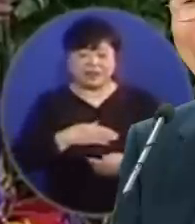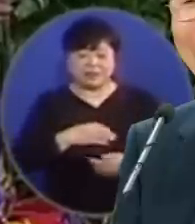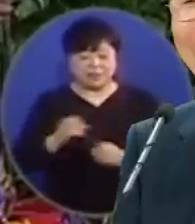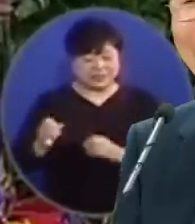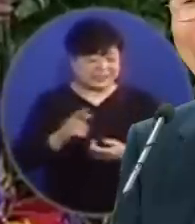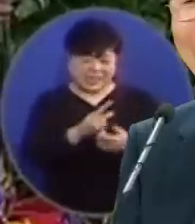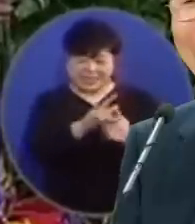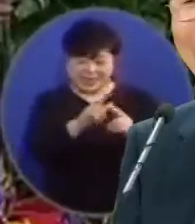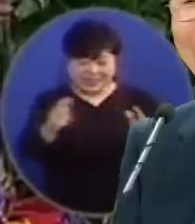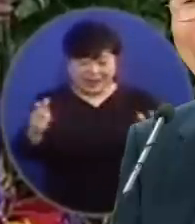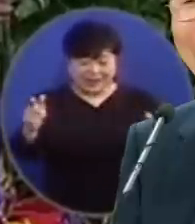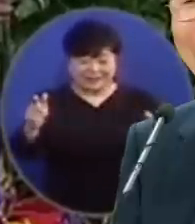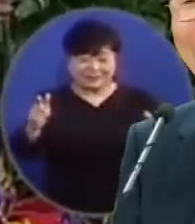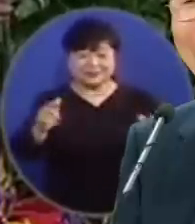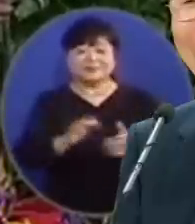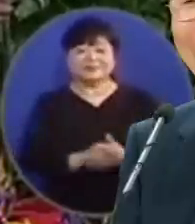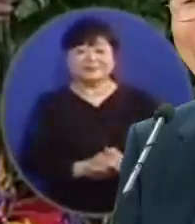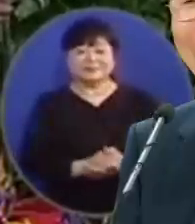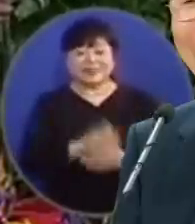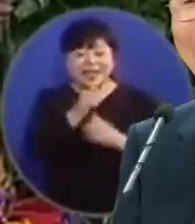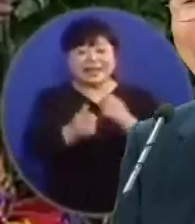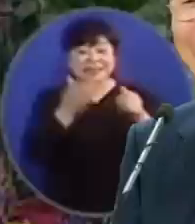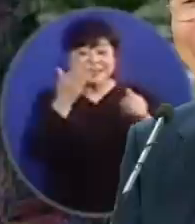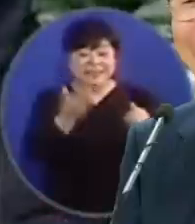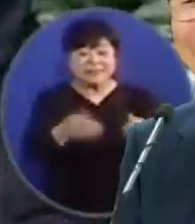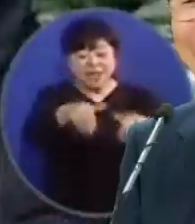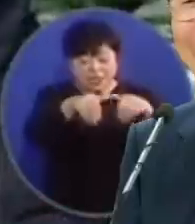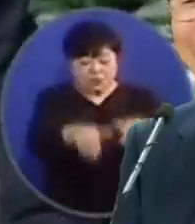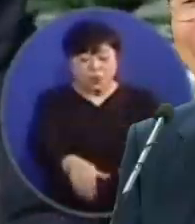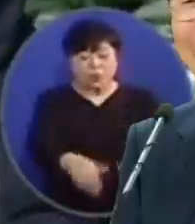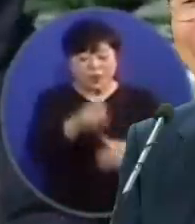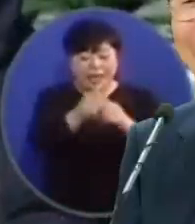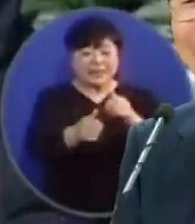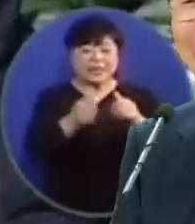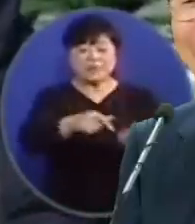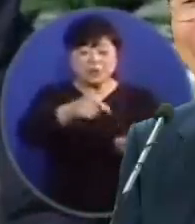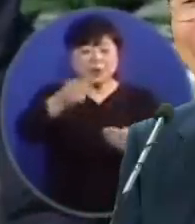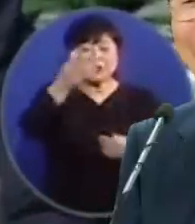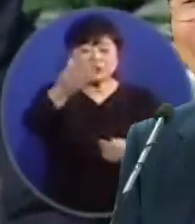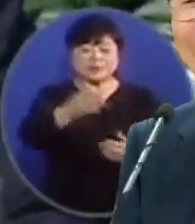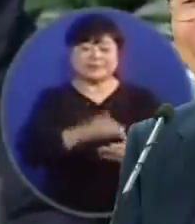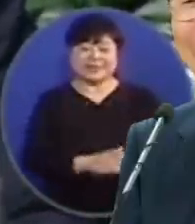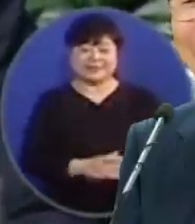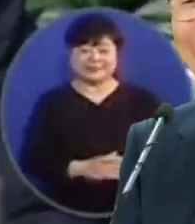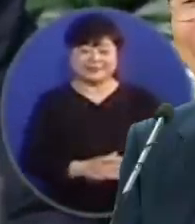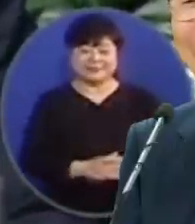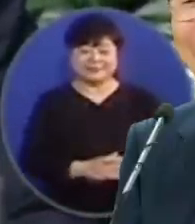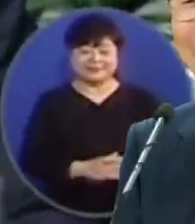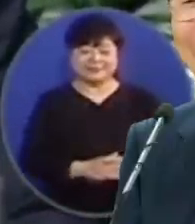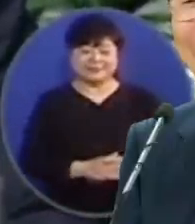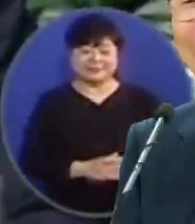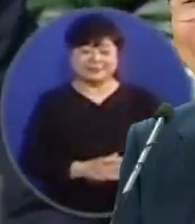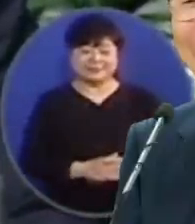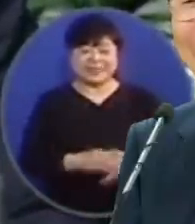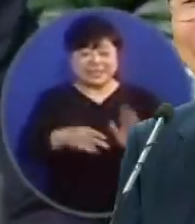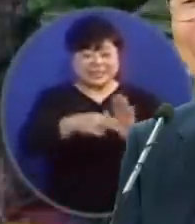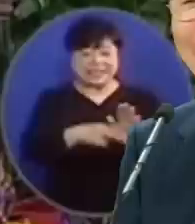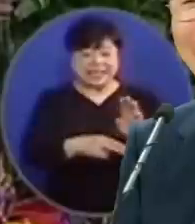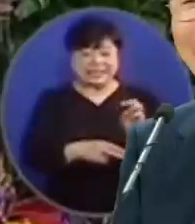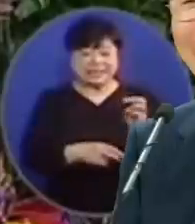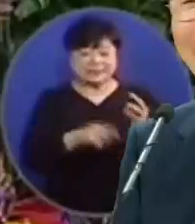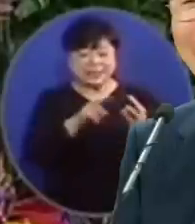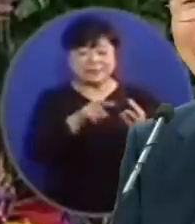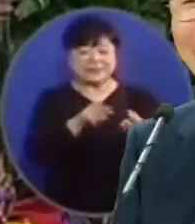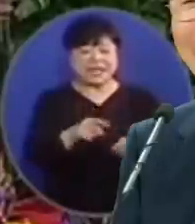버리지 아니하였노라. 하나님의 종으로서 하나님이 택해 주신 것입니다. 이사야 43장